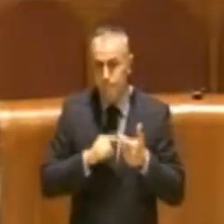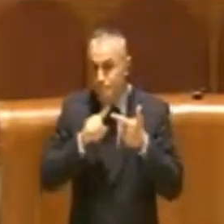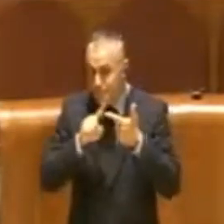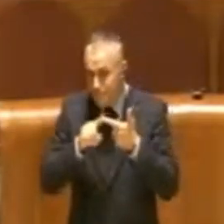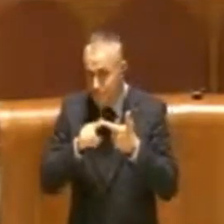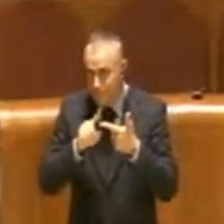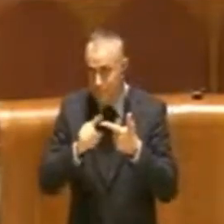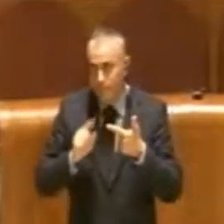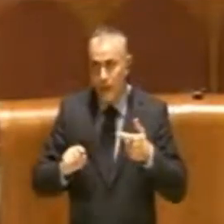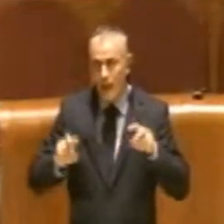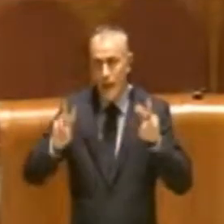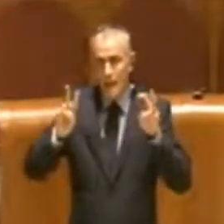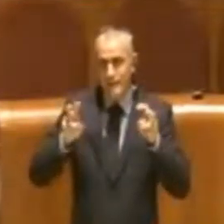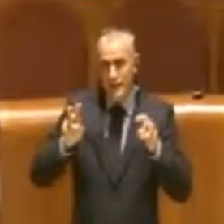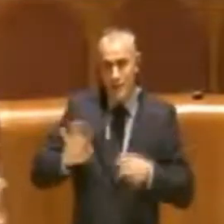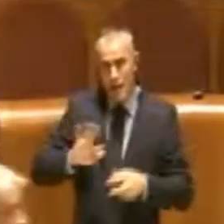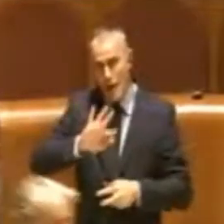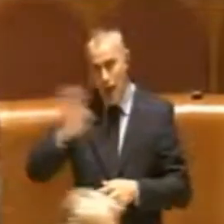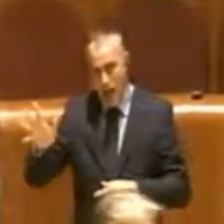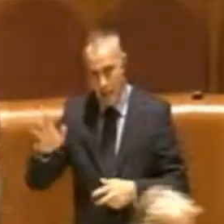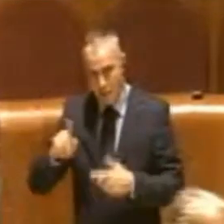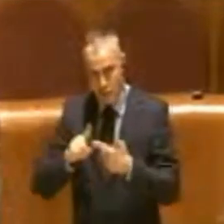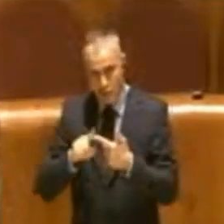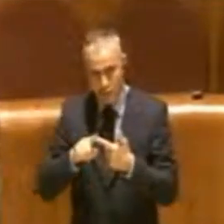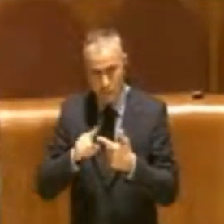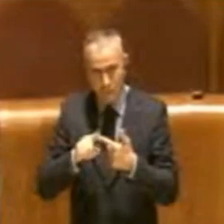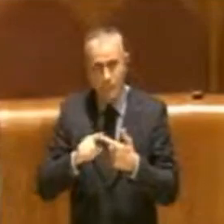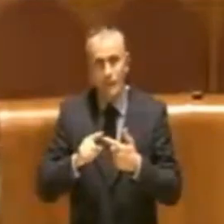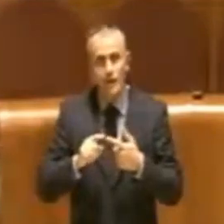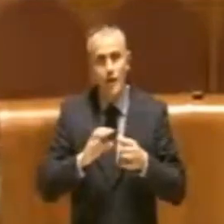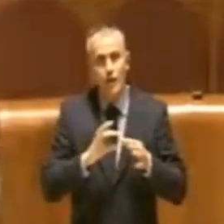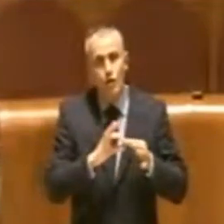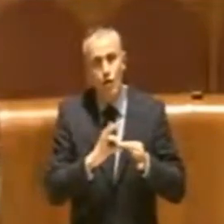L'altro tema che invece riguarda diciamo